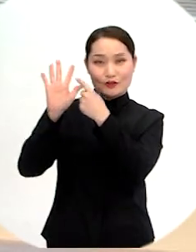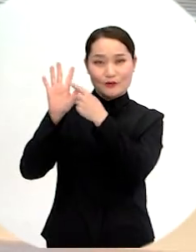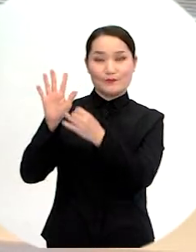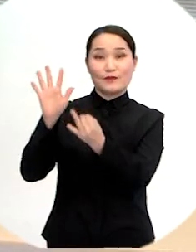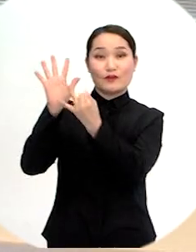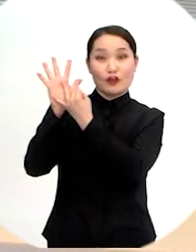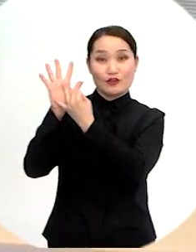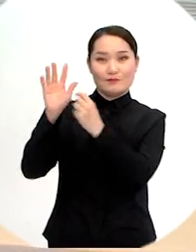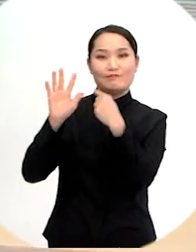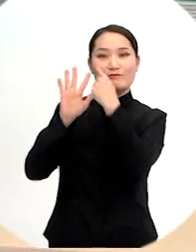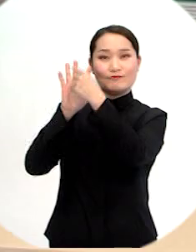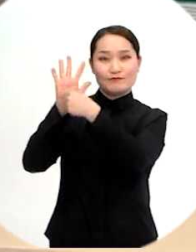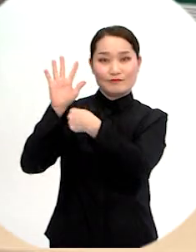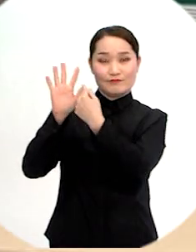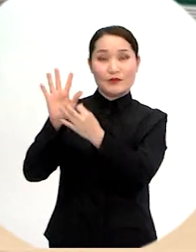7